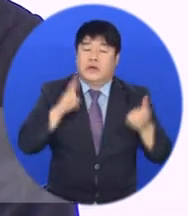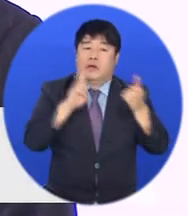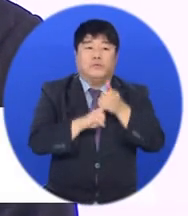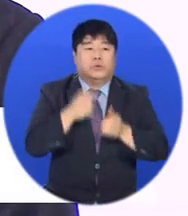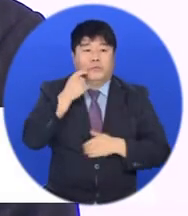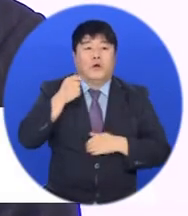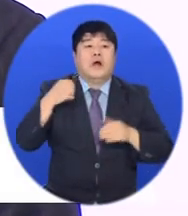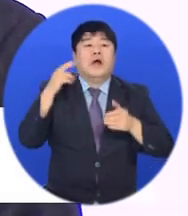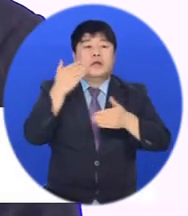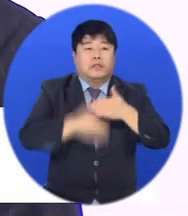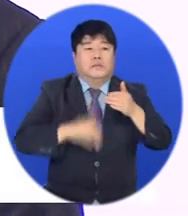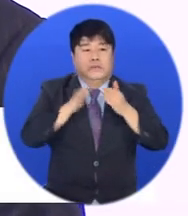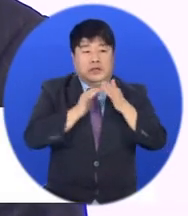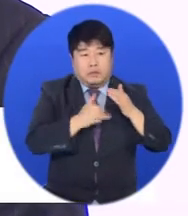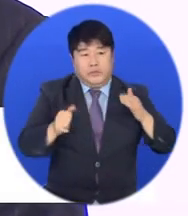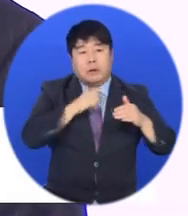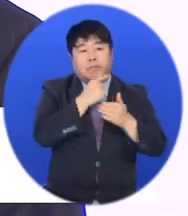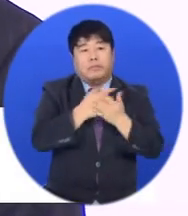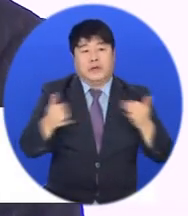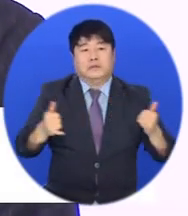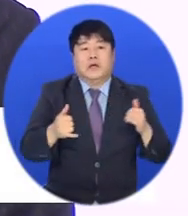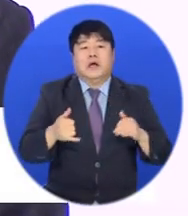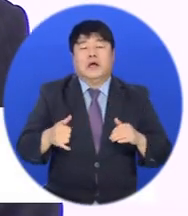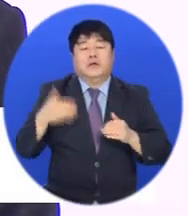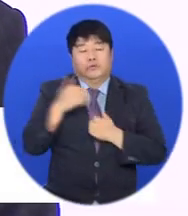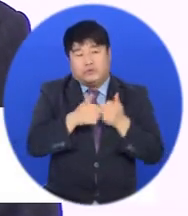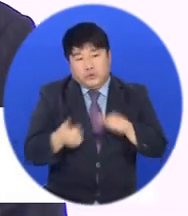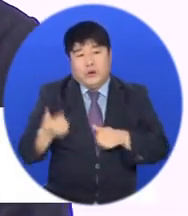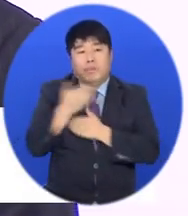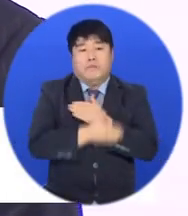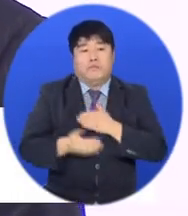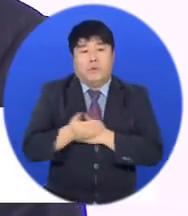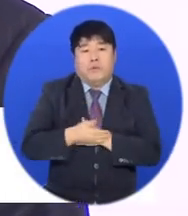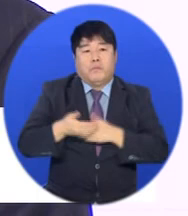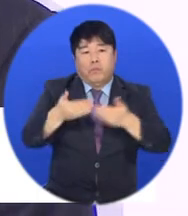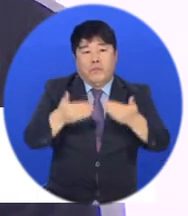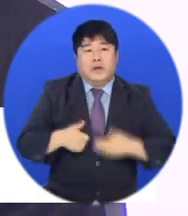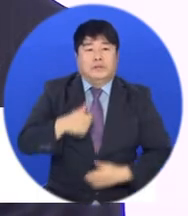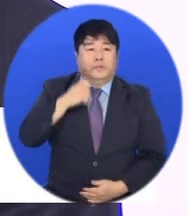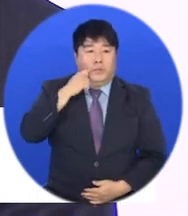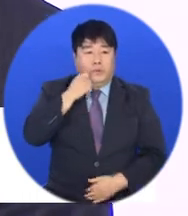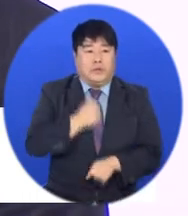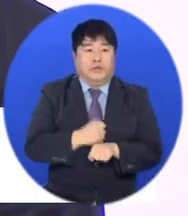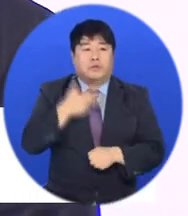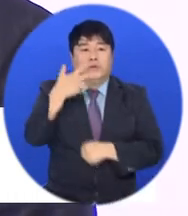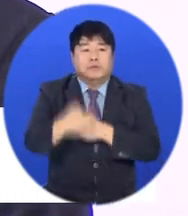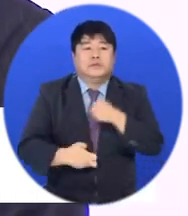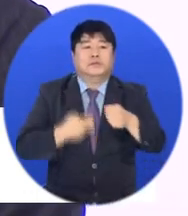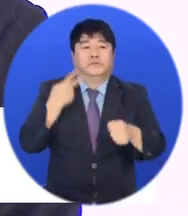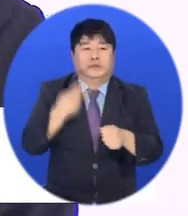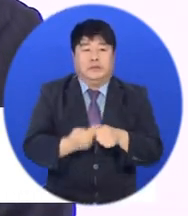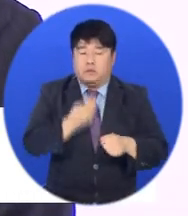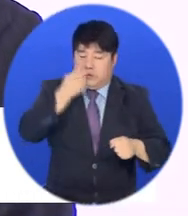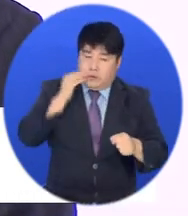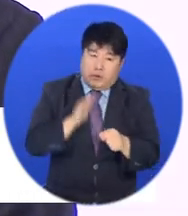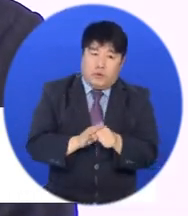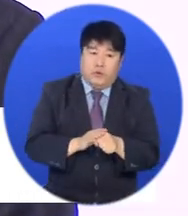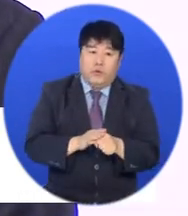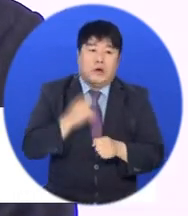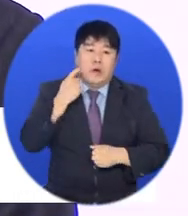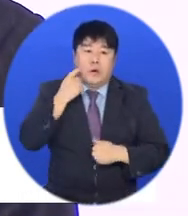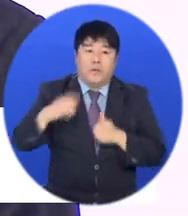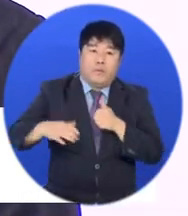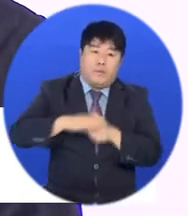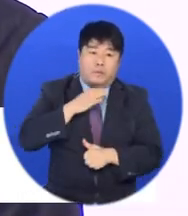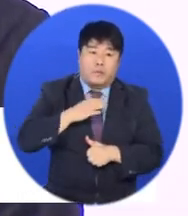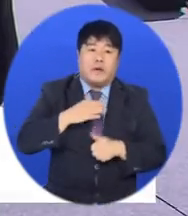유족들은 피해자의 시신을 인도받지 못했고 72년간이나 억울한